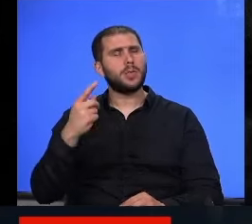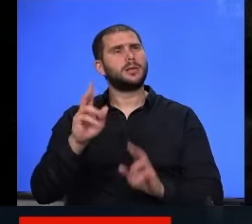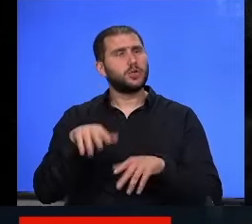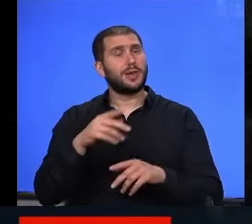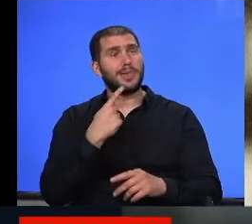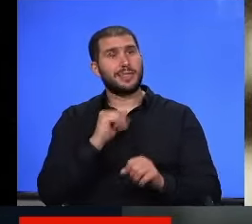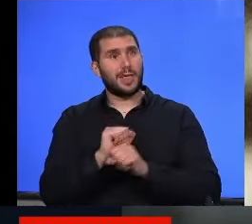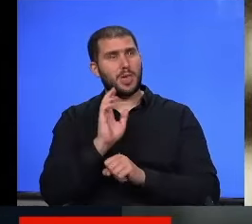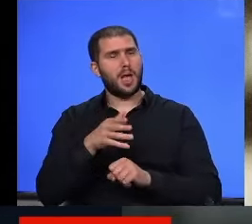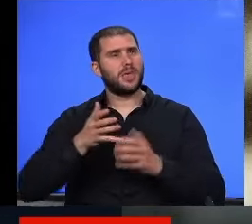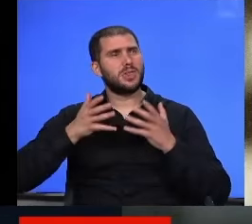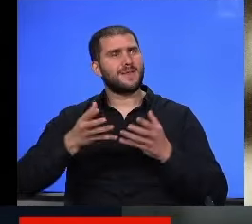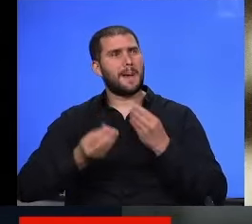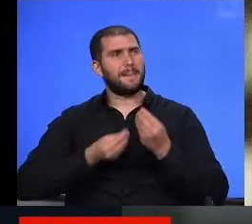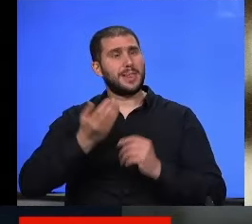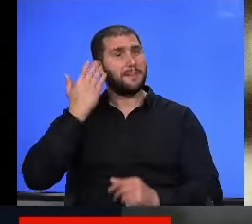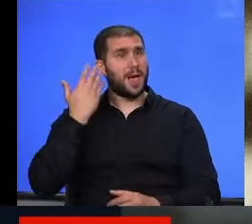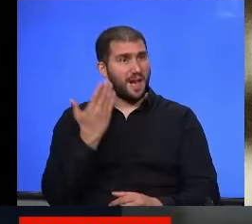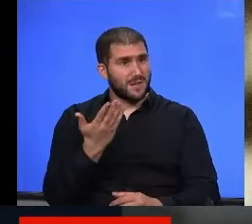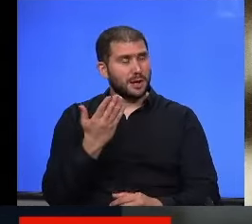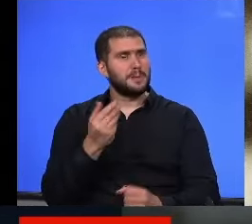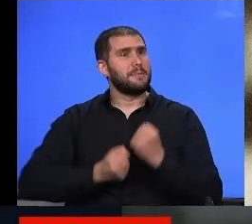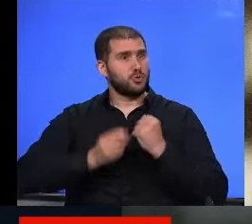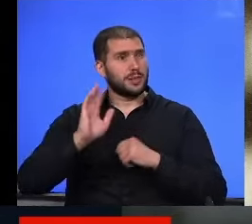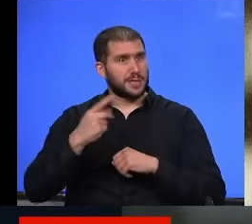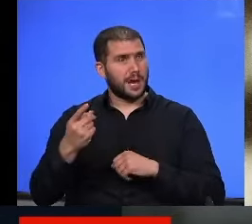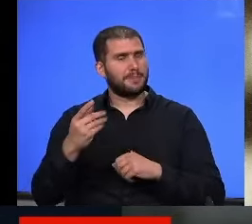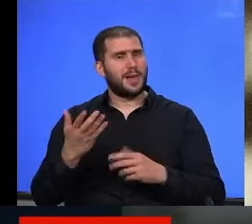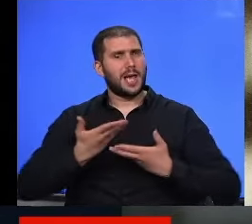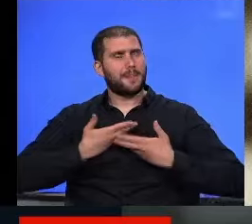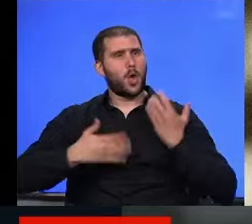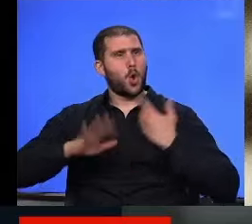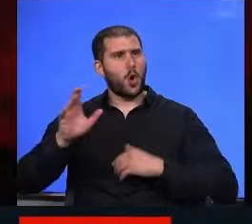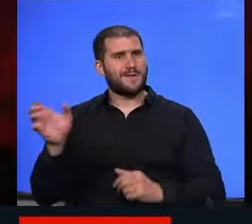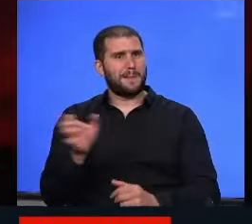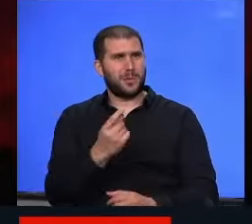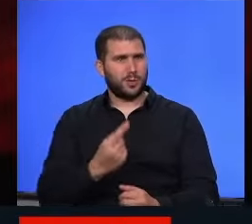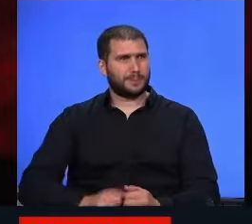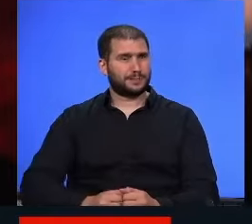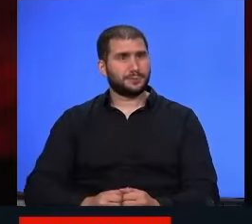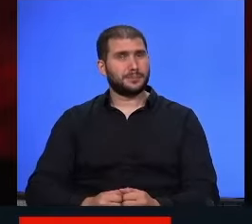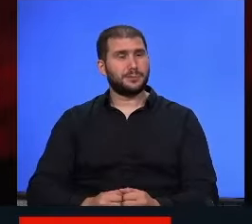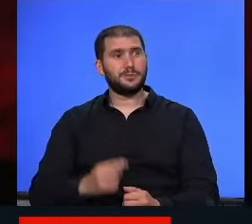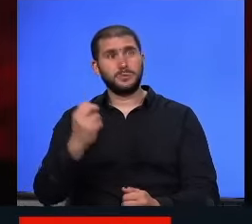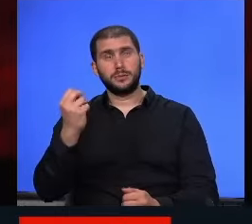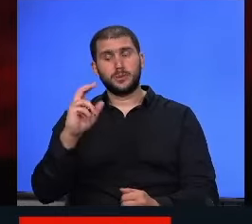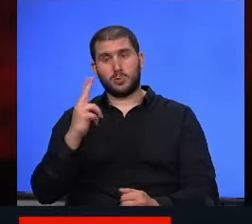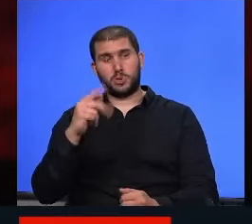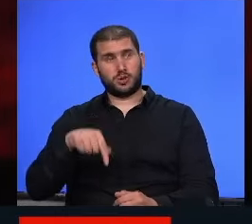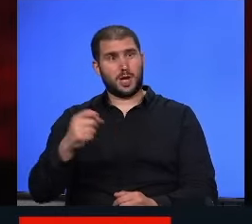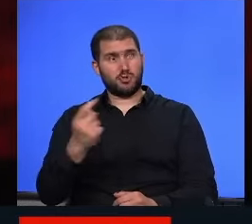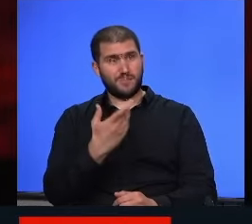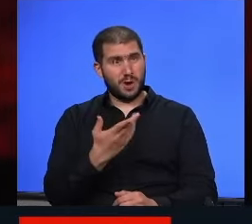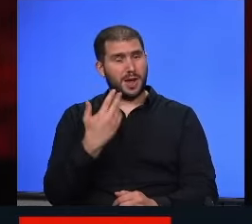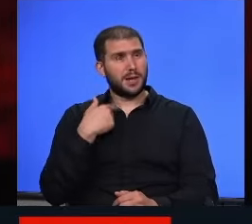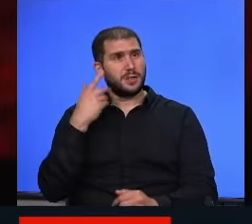טענות על תקיפה מינית בעברו, שמקשות גם הן את השגת הרוב למינויו. So Tuesday of this week, I'm